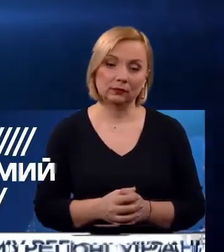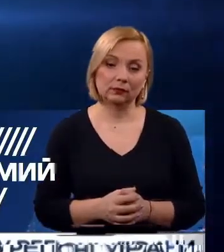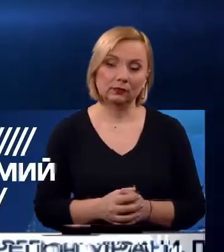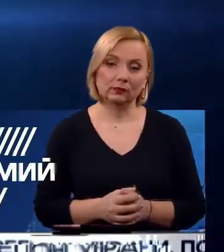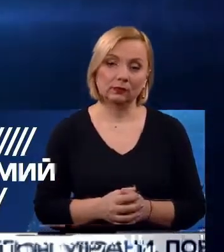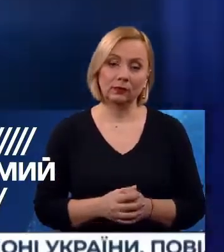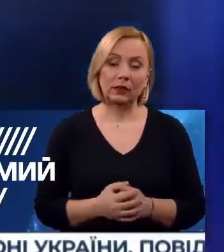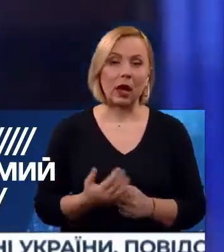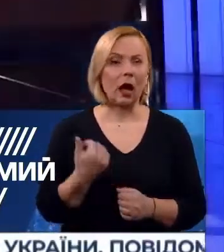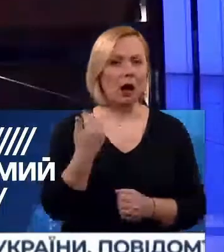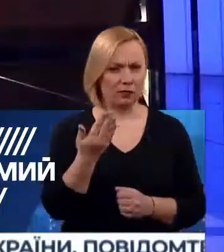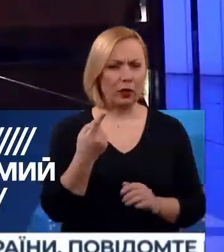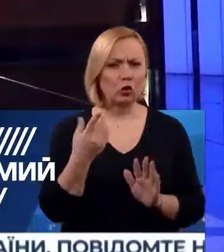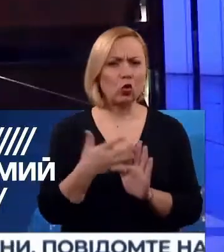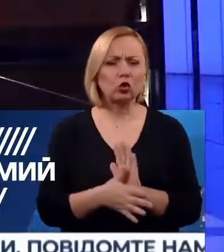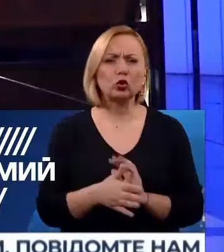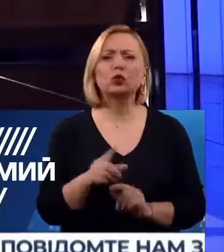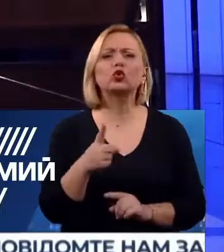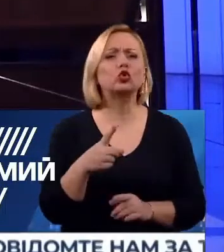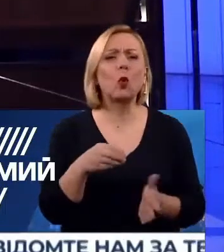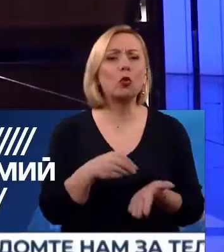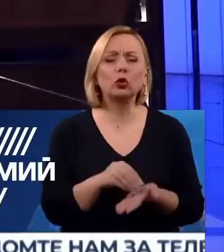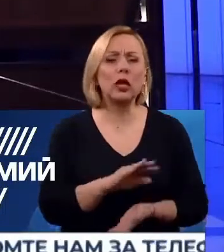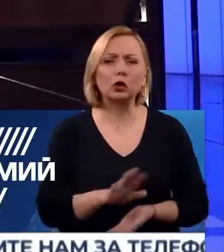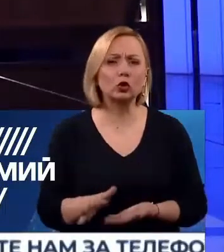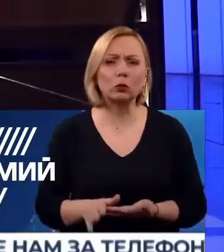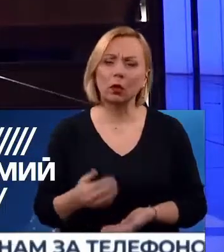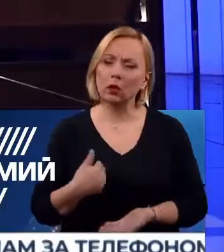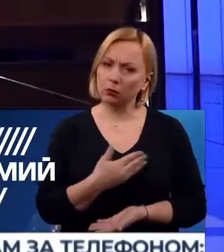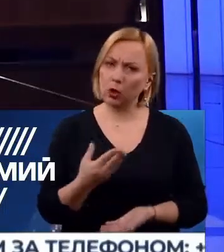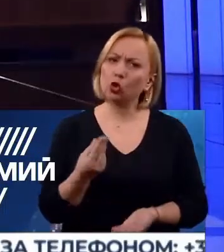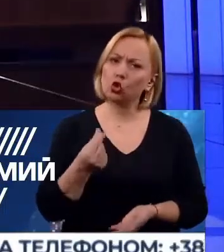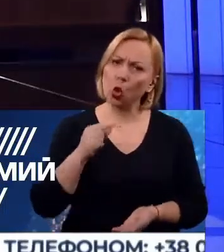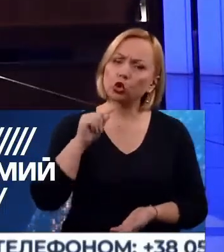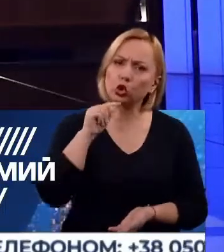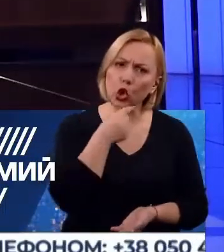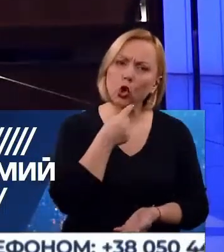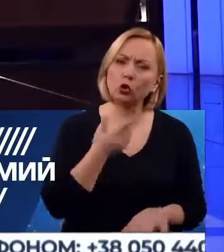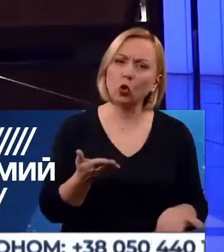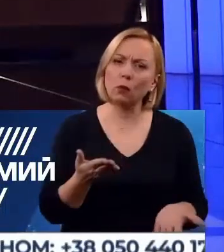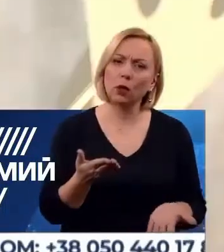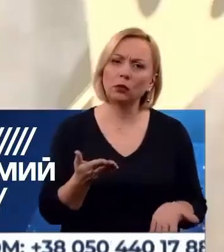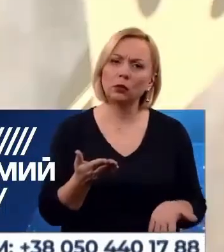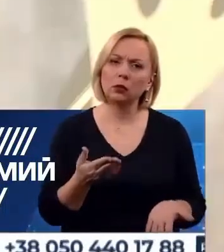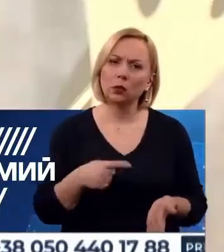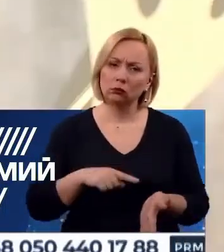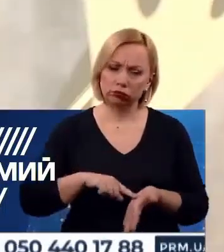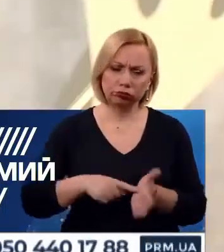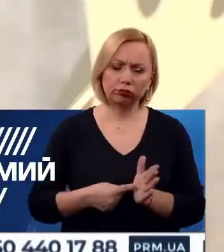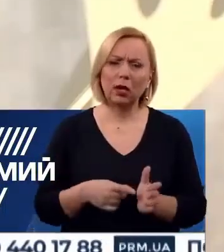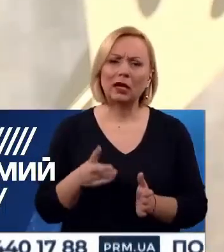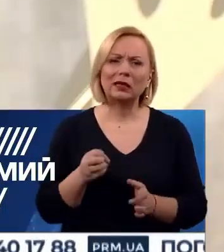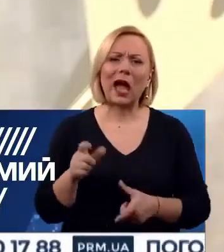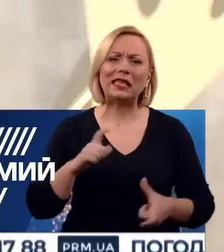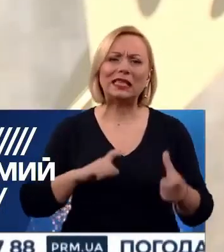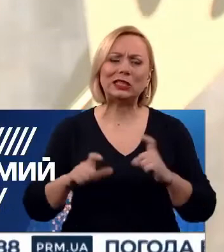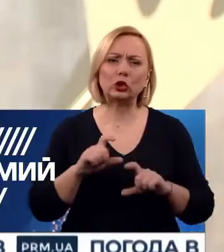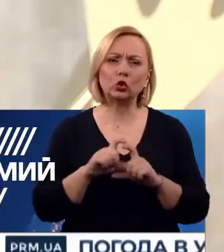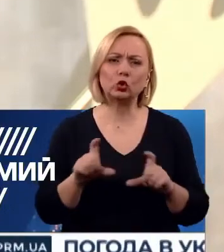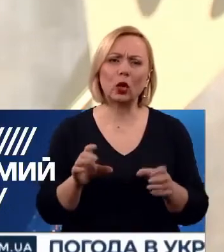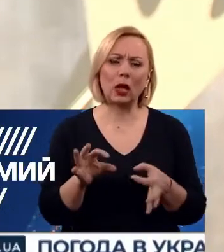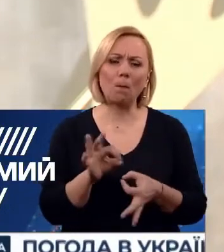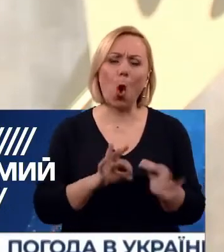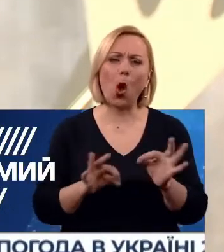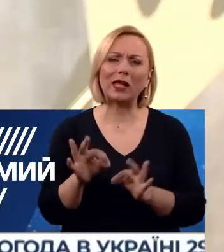Пане Вадиме, ви розумієте, чому не закуповуємо? Тому що ми економимо гроші, так само, як гроші економимо на Інституті молекулярної біології, не